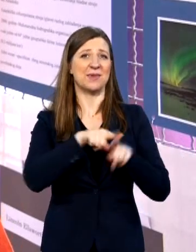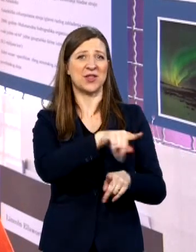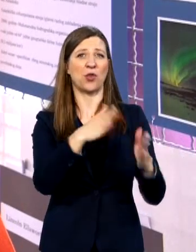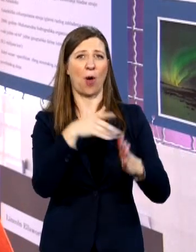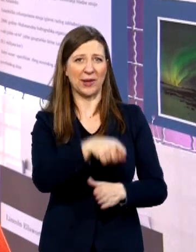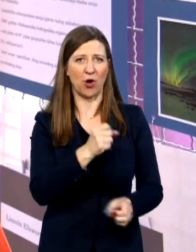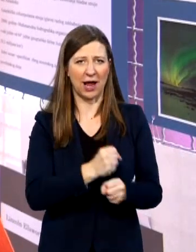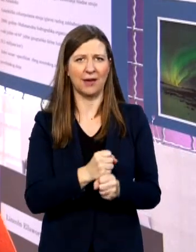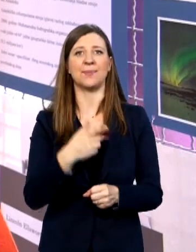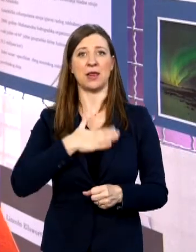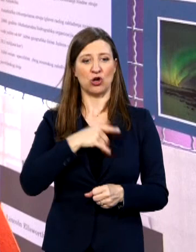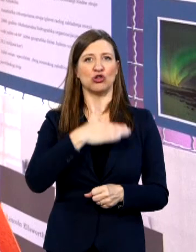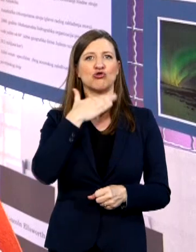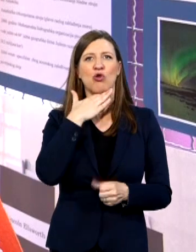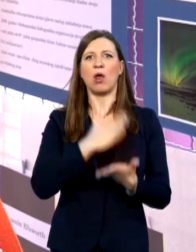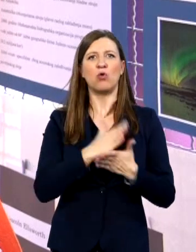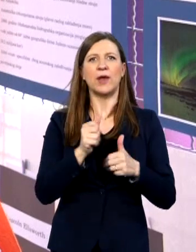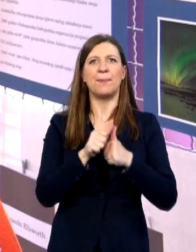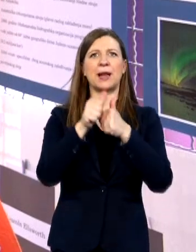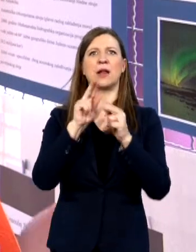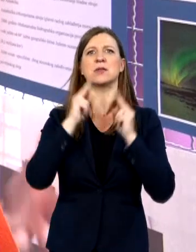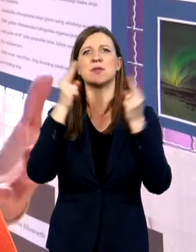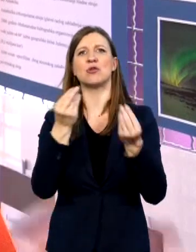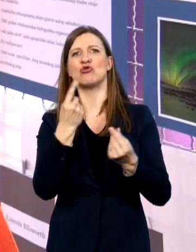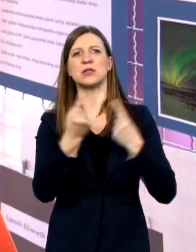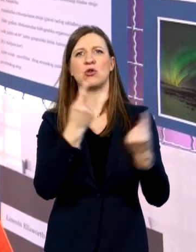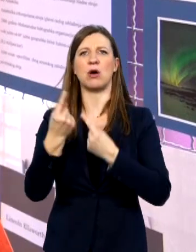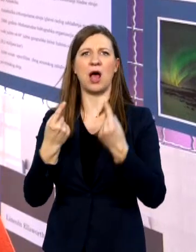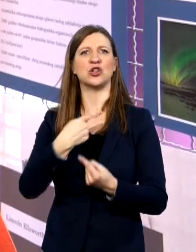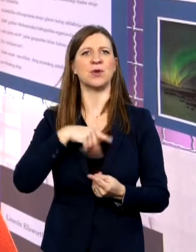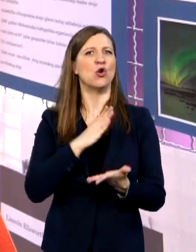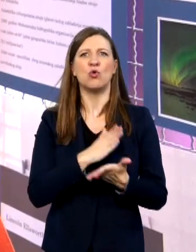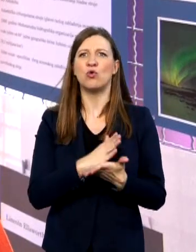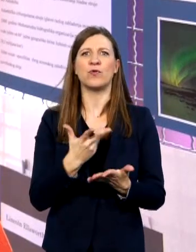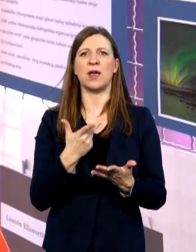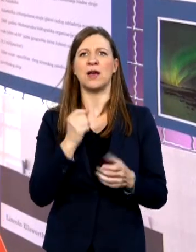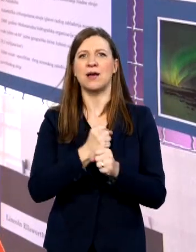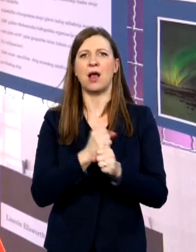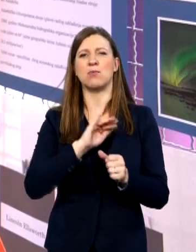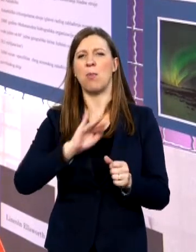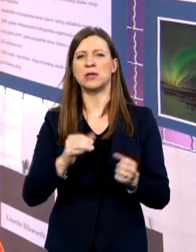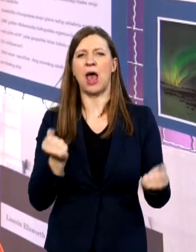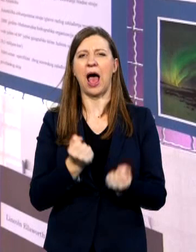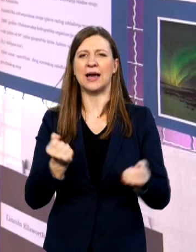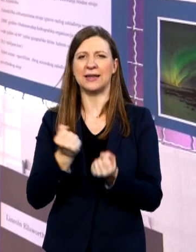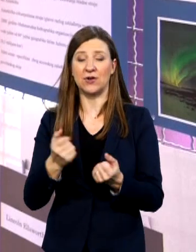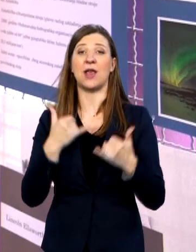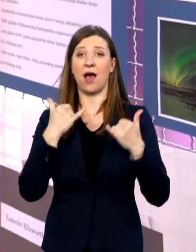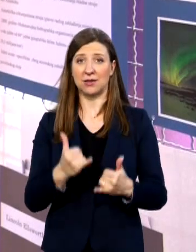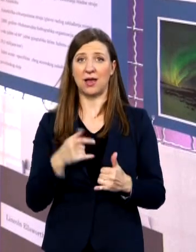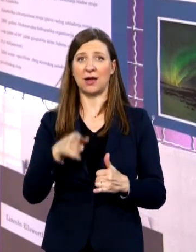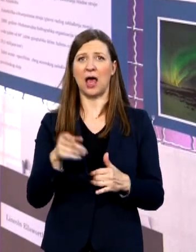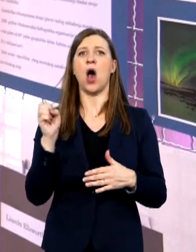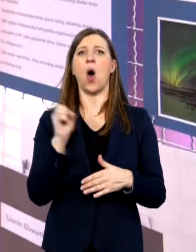društveno okruženje, pratila je zbivanja, uvijek nekako želi komentirati nešto, pa je ovo idealna prilika da uz